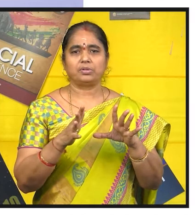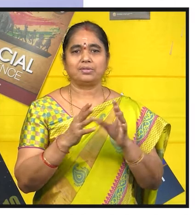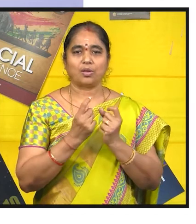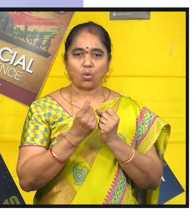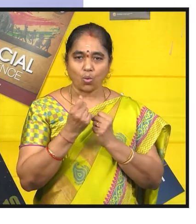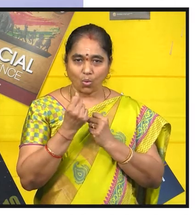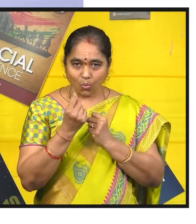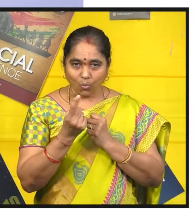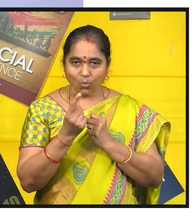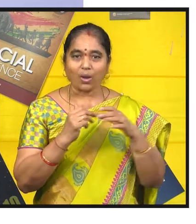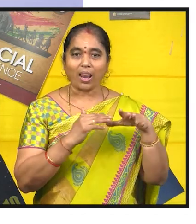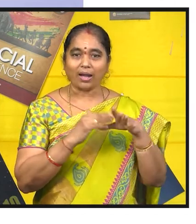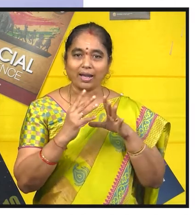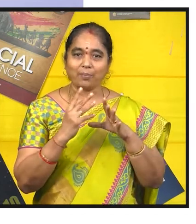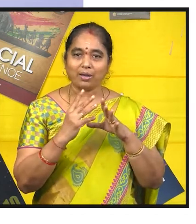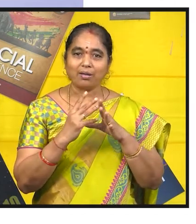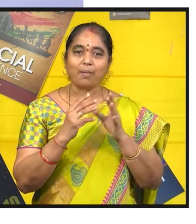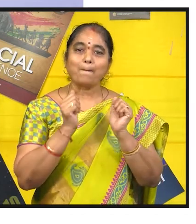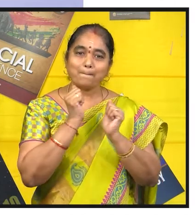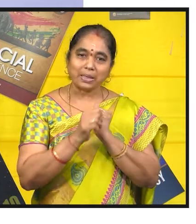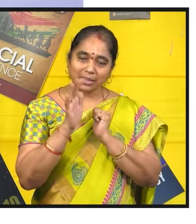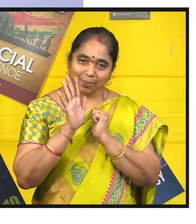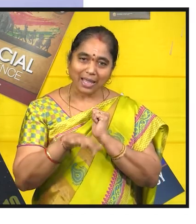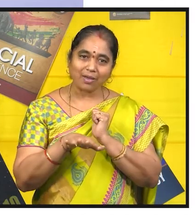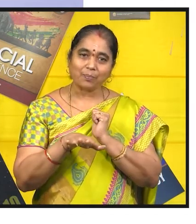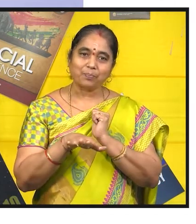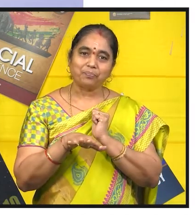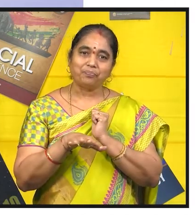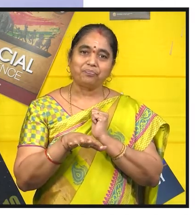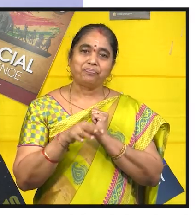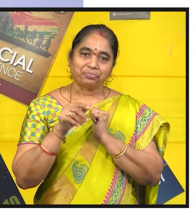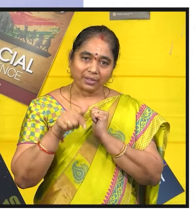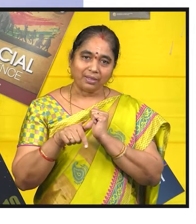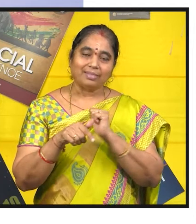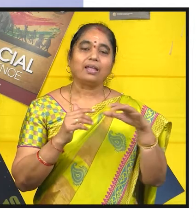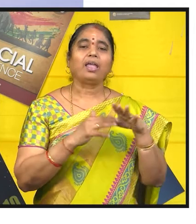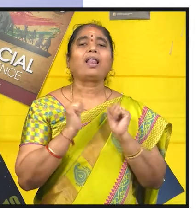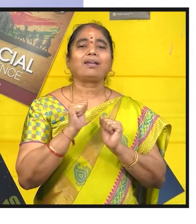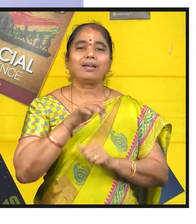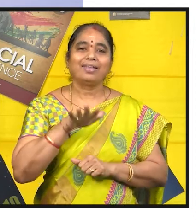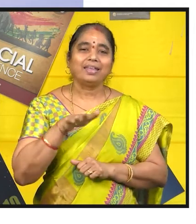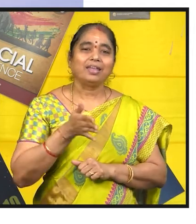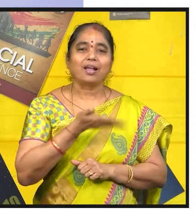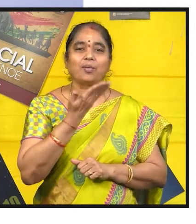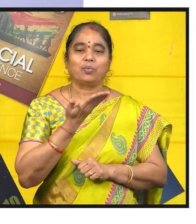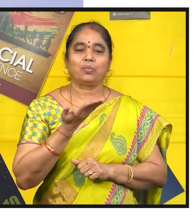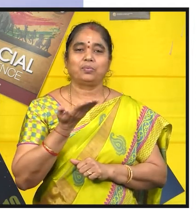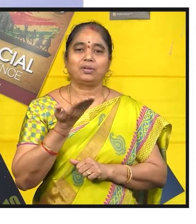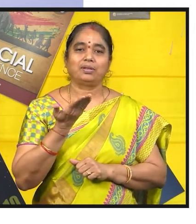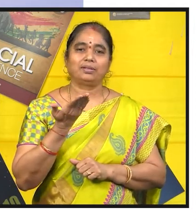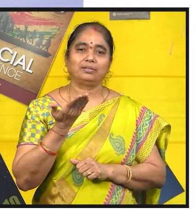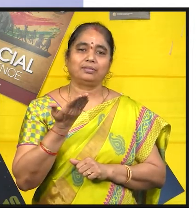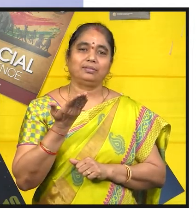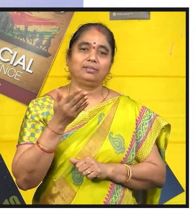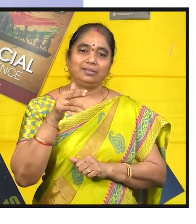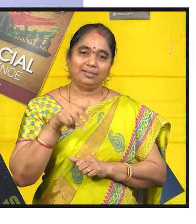அப்போ ஒரு எலக்ட்ரான் மட்டும் நமக்கு மீதியாக இருக்குது. அப்போ இந்த எலக்ட்ரான் எங்க போகும் அப்படின்னு சொல்லி